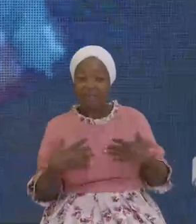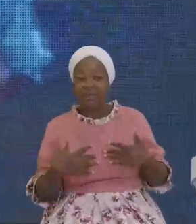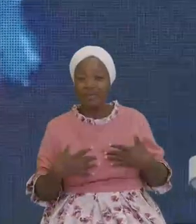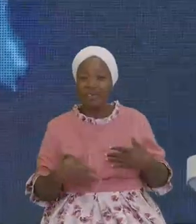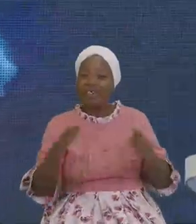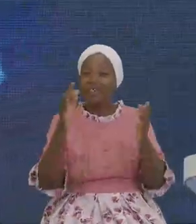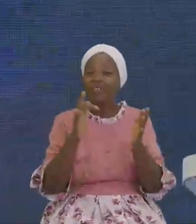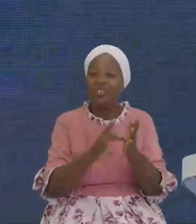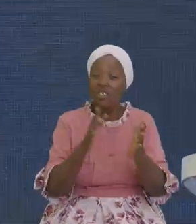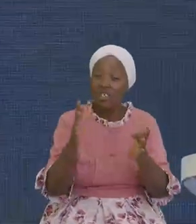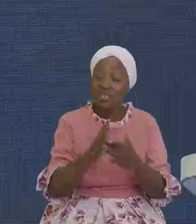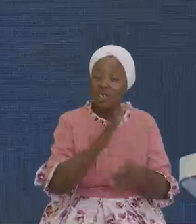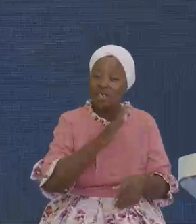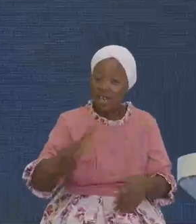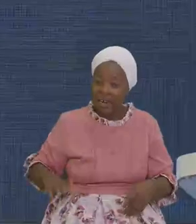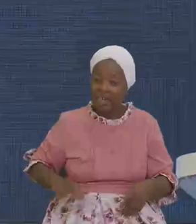qui peut te donner ce type de vie,